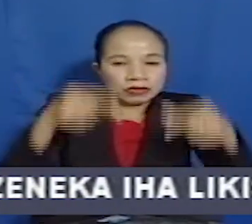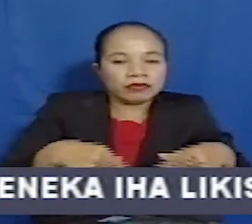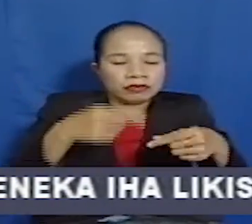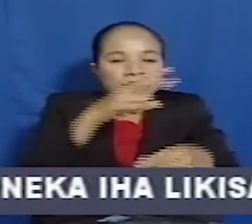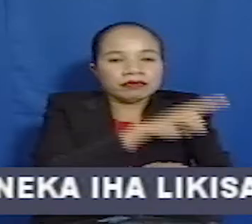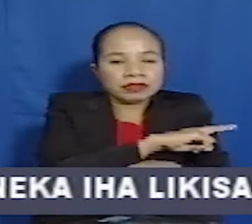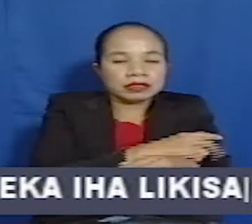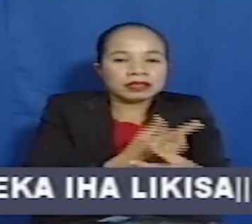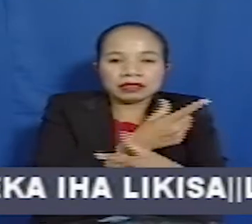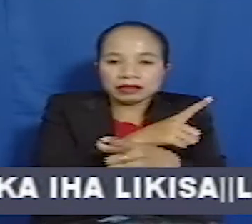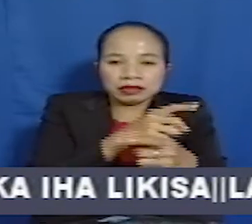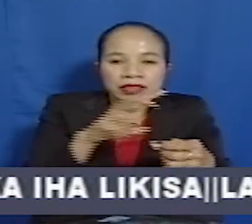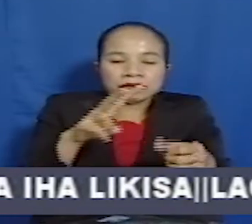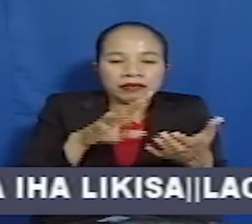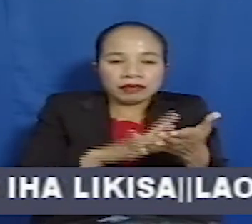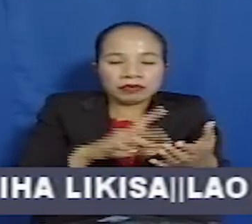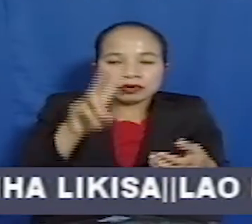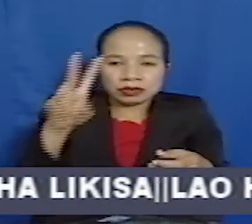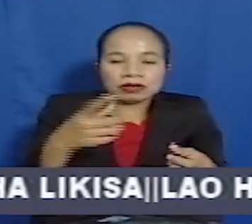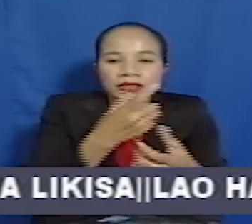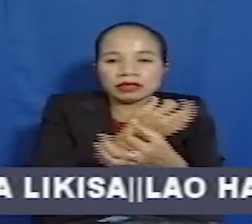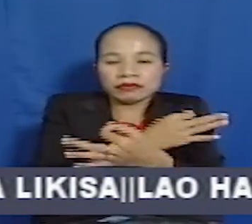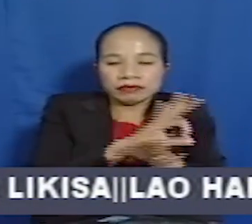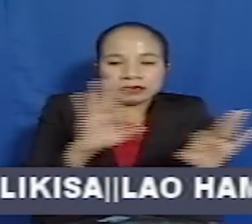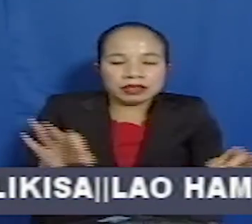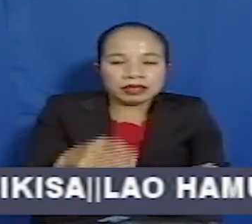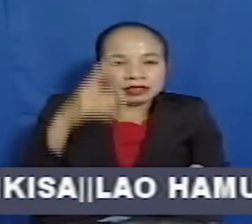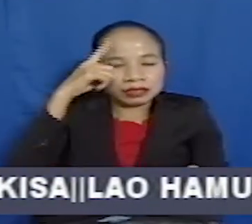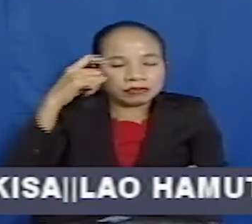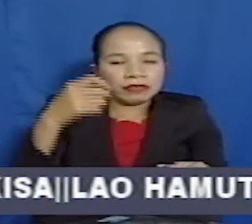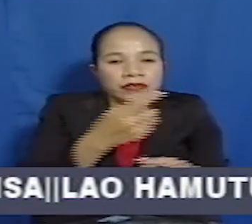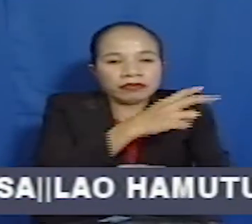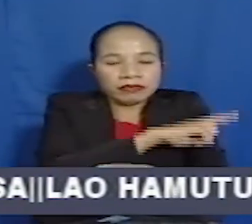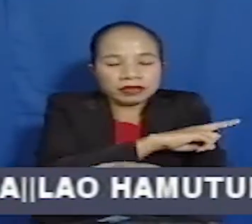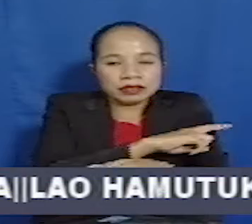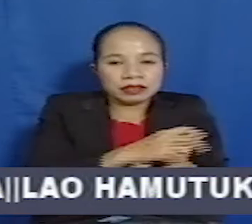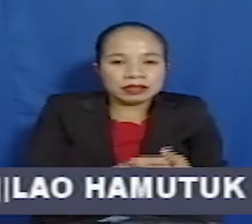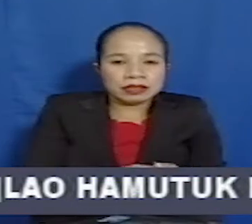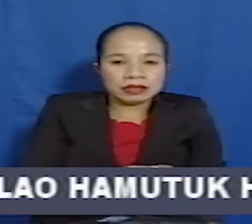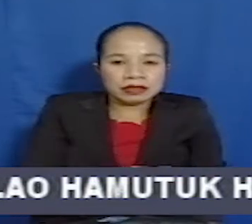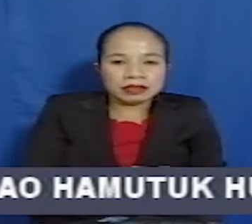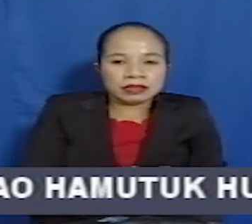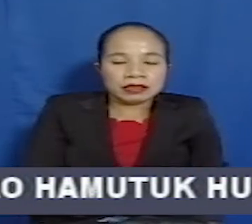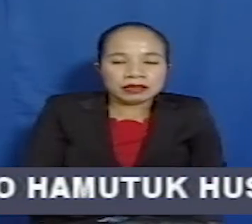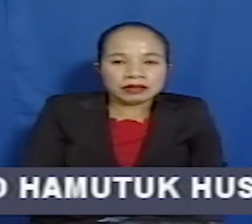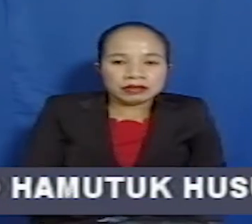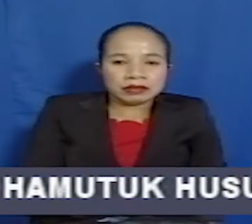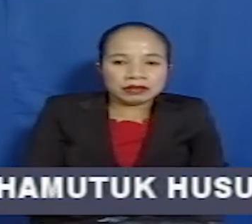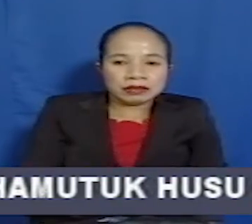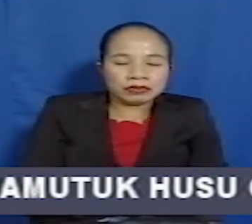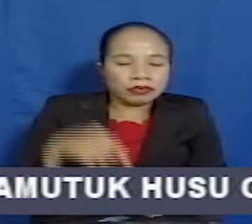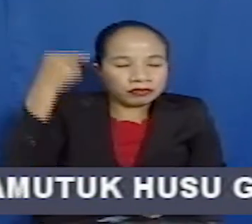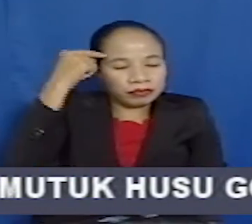Rua, ne gratis te. Tanto na São Barak, vacina ne a tu, hola, o ser ne o San Rasi, Mabe sira